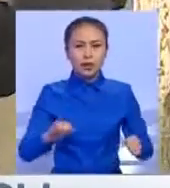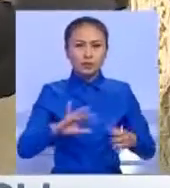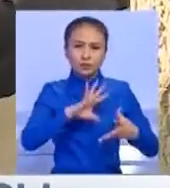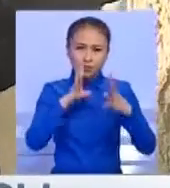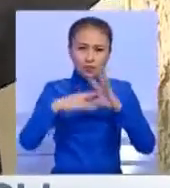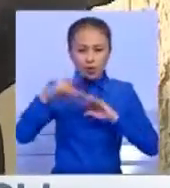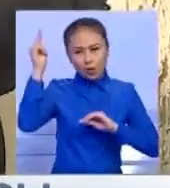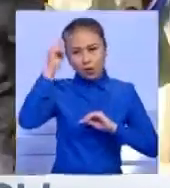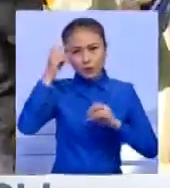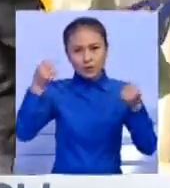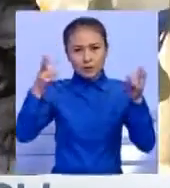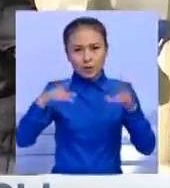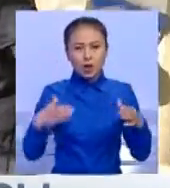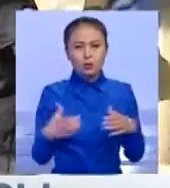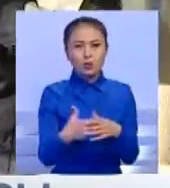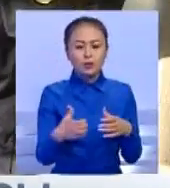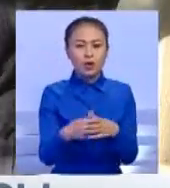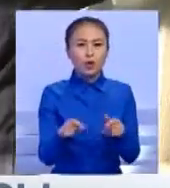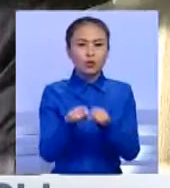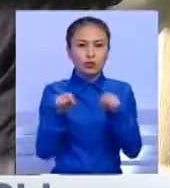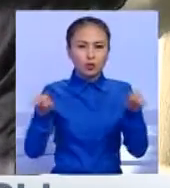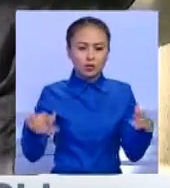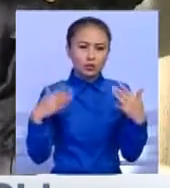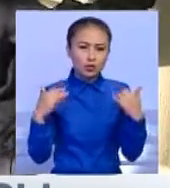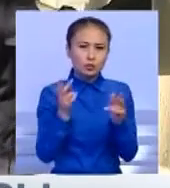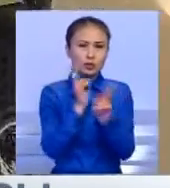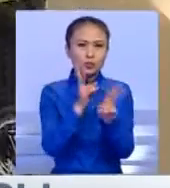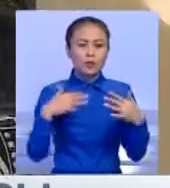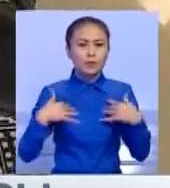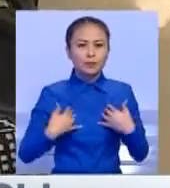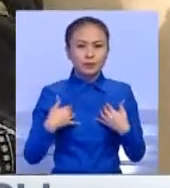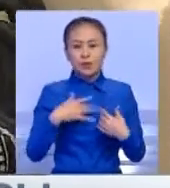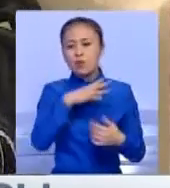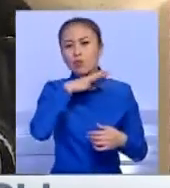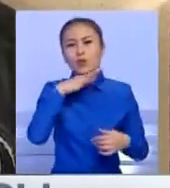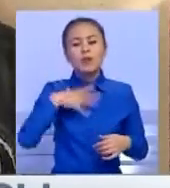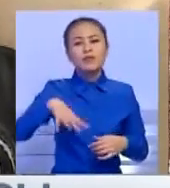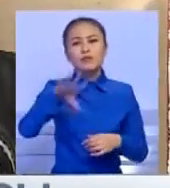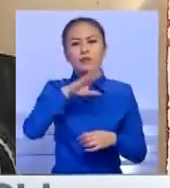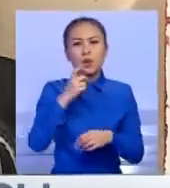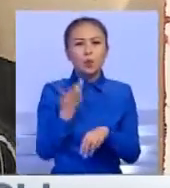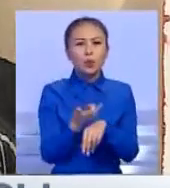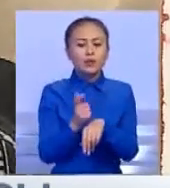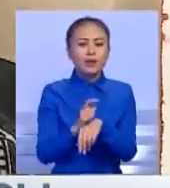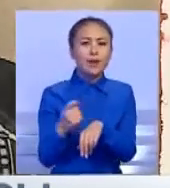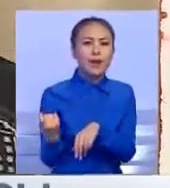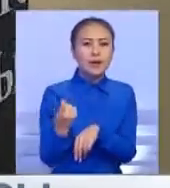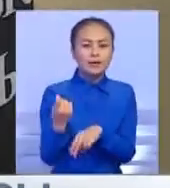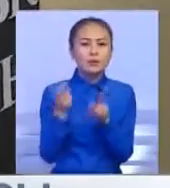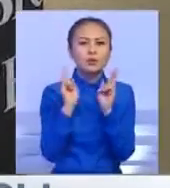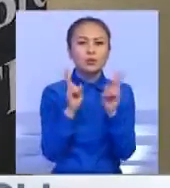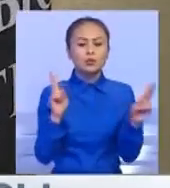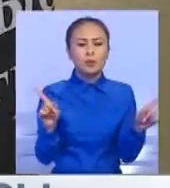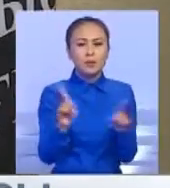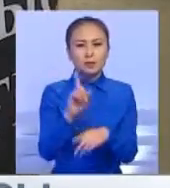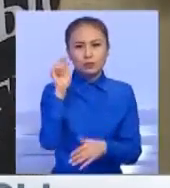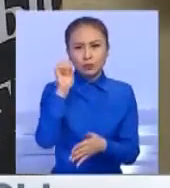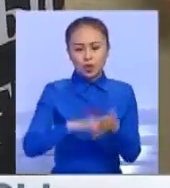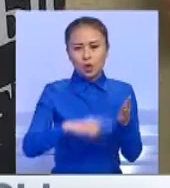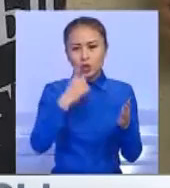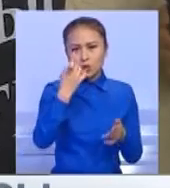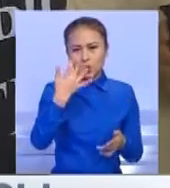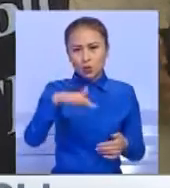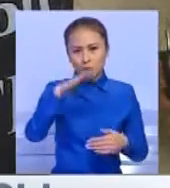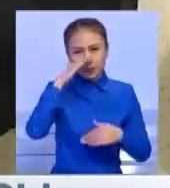ордаларында арнайы топтар құрылған. Өкіншісі сол кейбірінде ғана, өте аз. Соның салдарынан 150 мыңға жуық